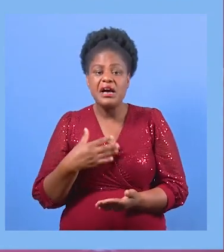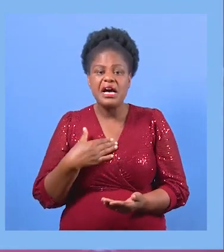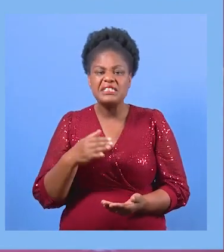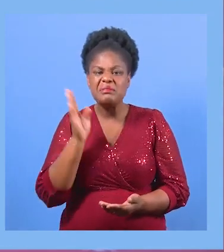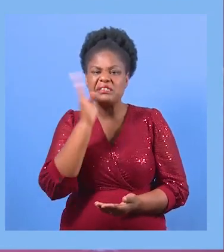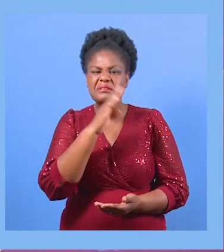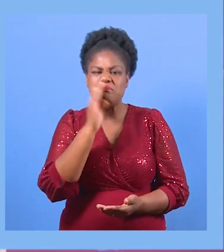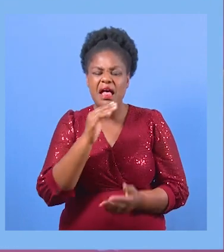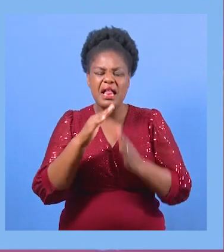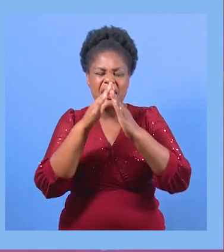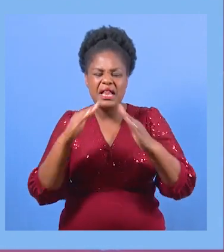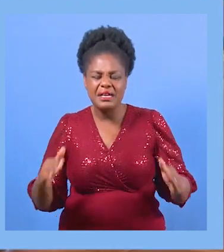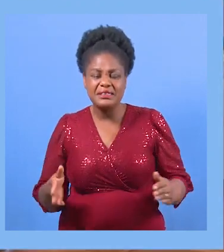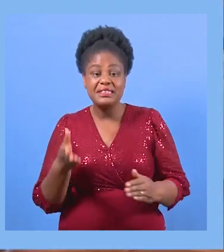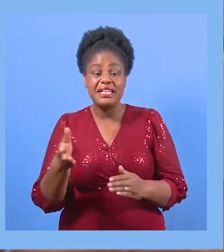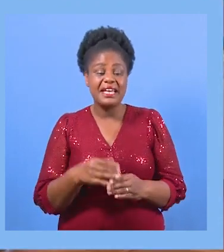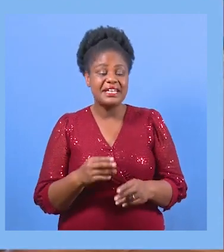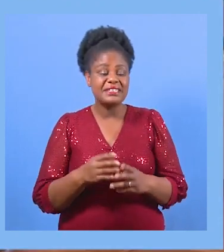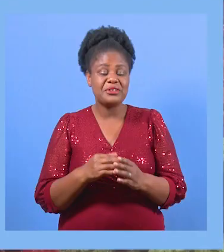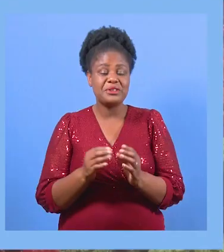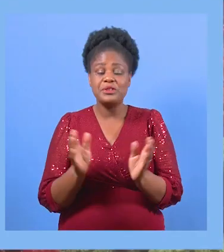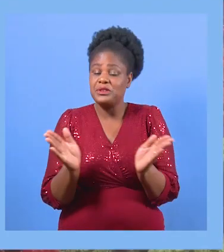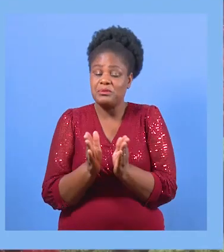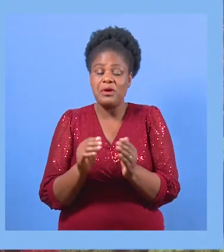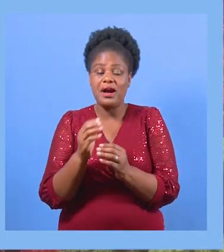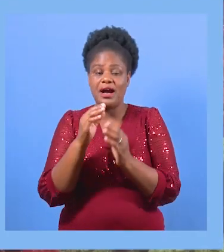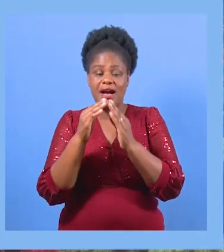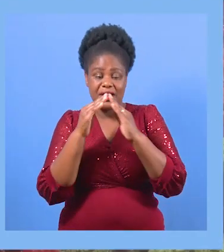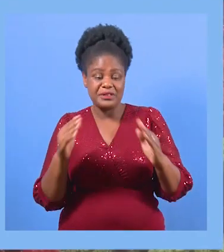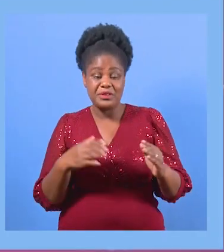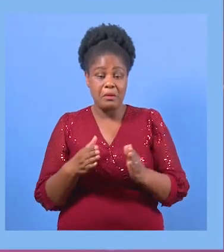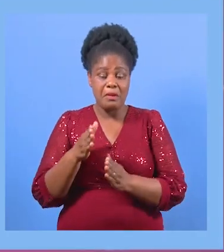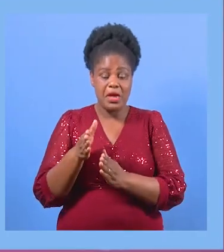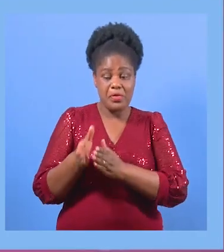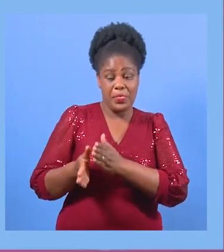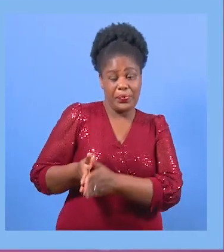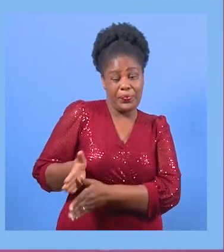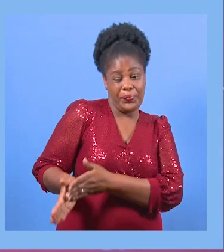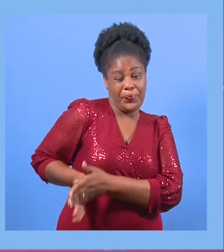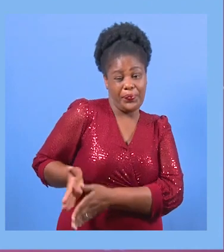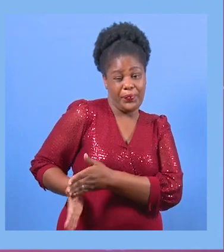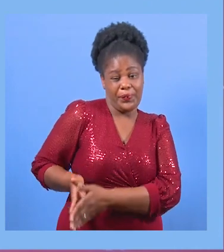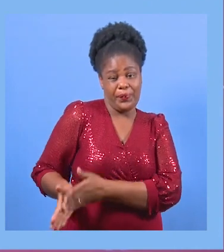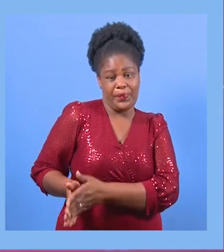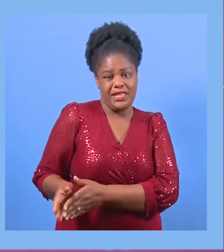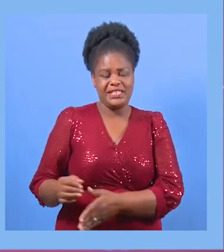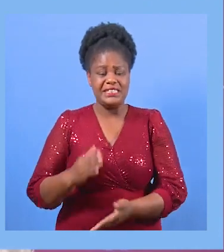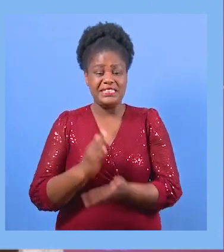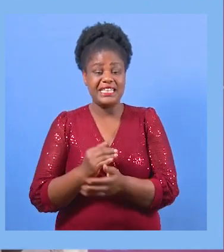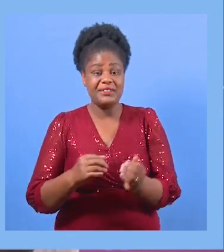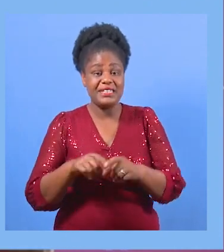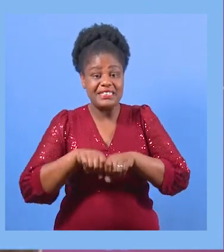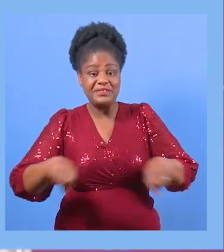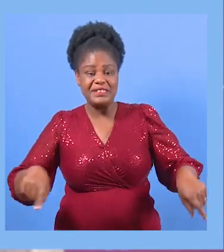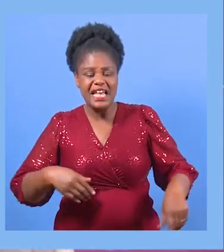hanzi masmell house avo vari kutengera dzimba. Mozotanga kuti mashure hewo ndakamutengera imba yangu, makamuchida